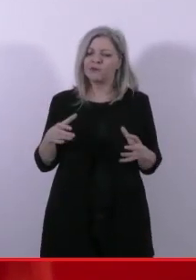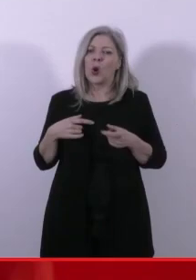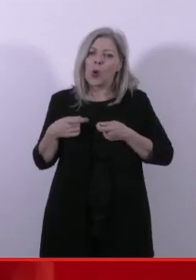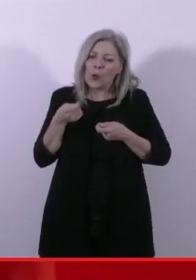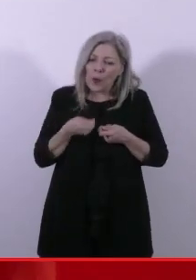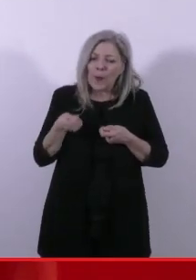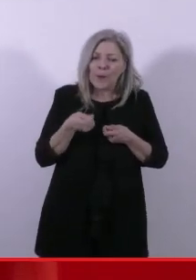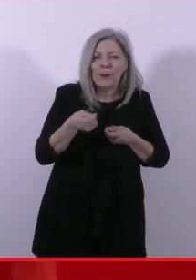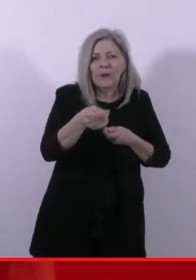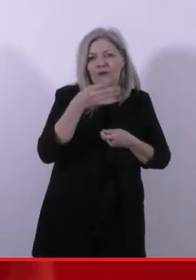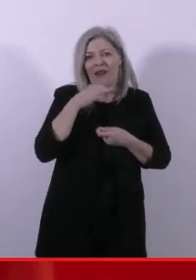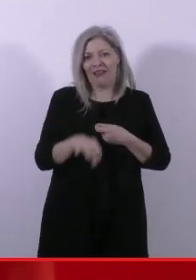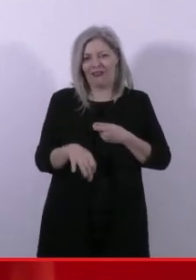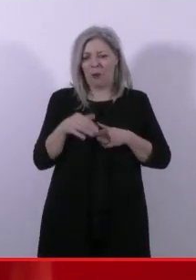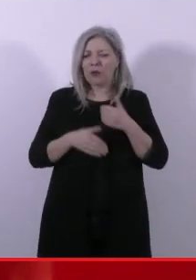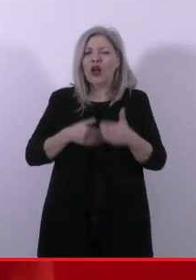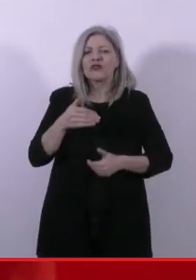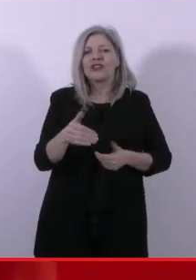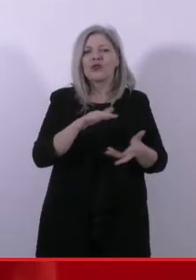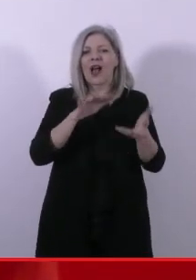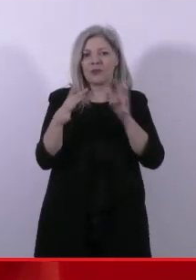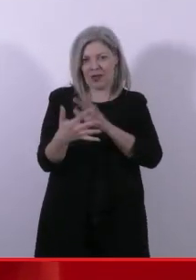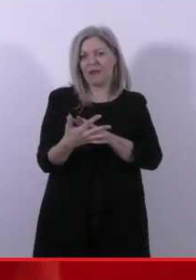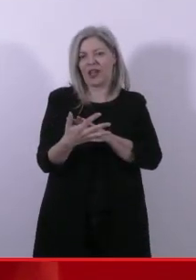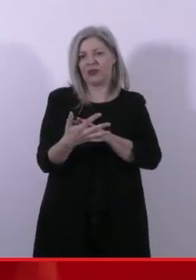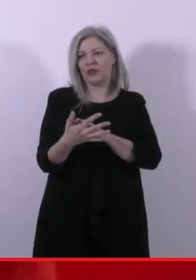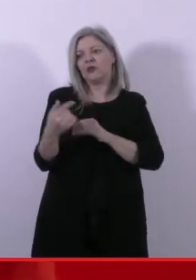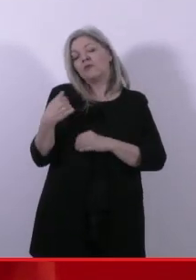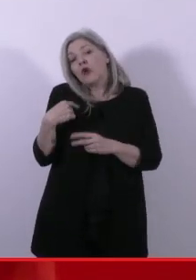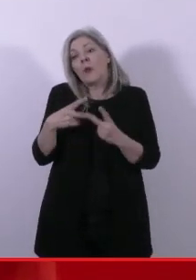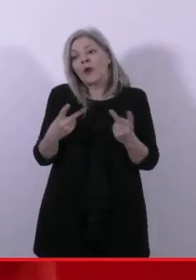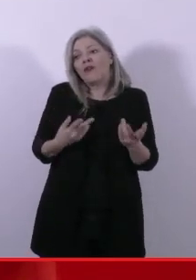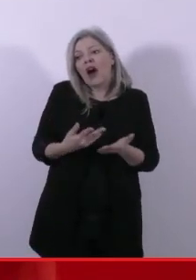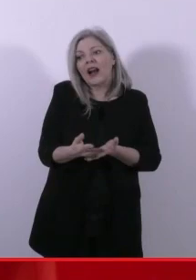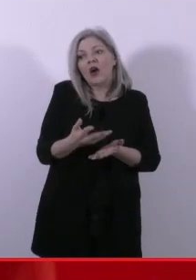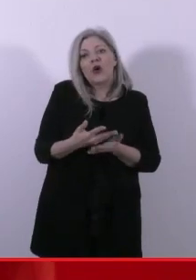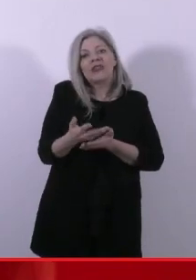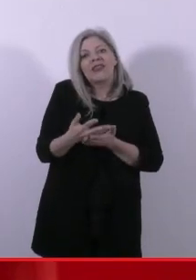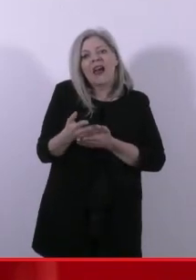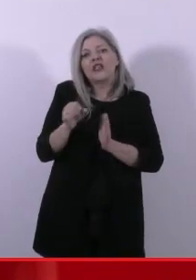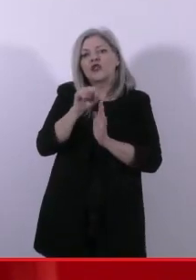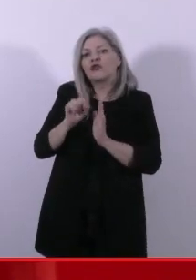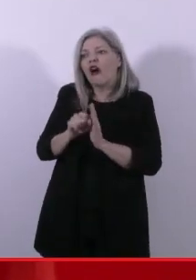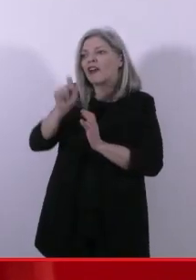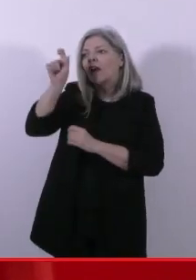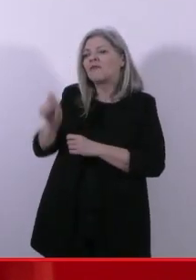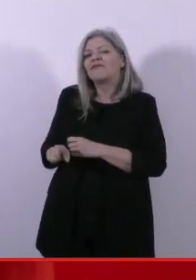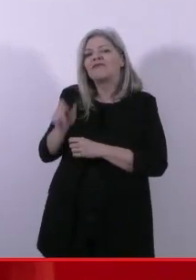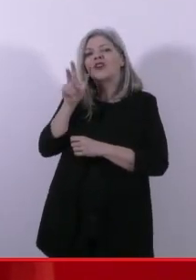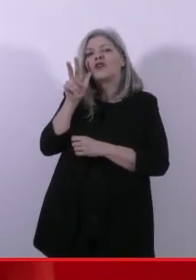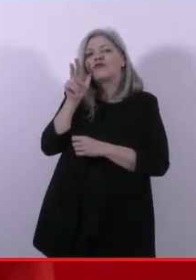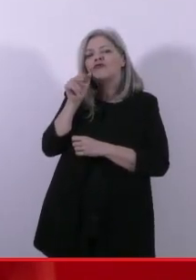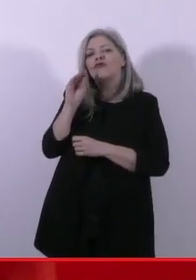di cambiamento. Cerco di cambiare le cose raccontando la storia di una giovane donna che si unisce ad altre donne e